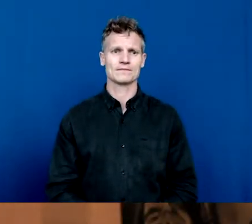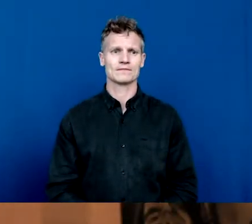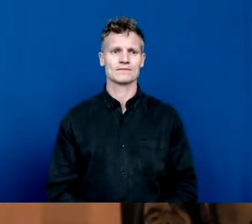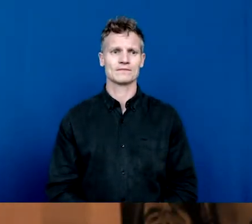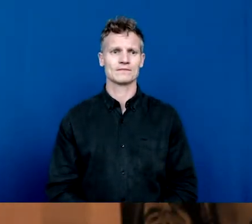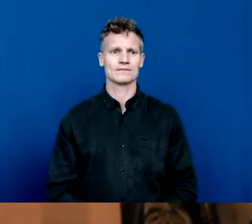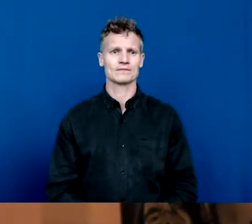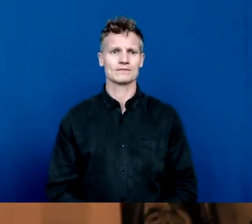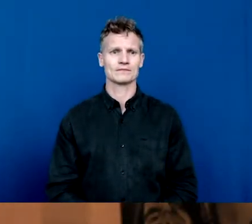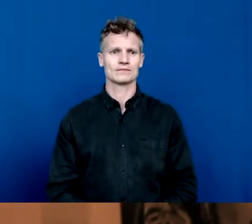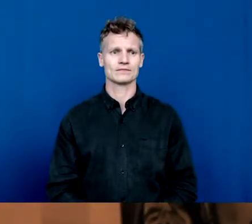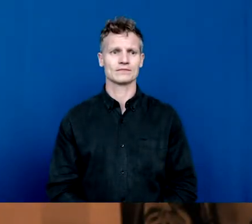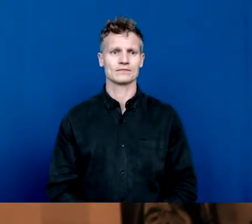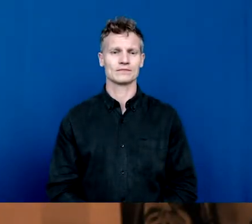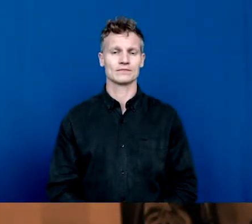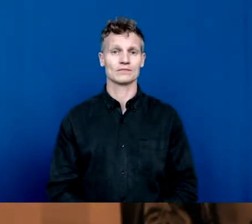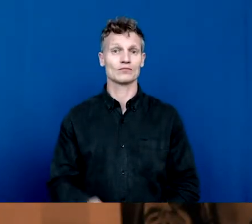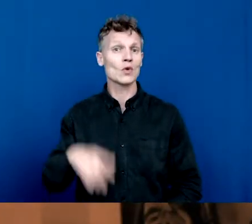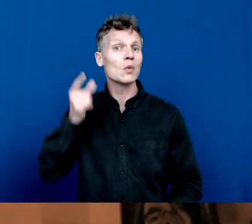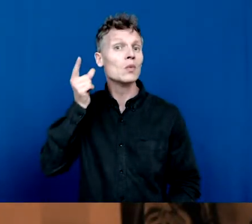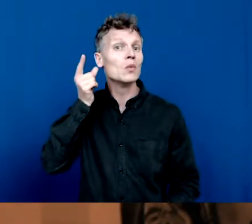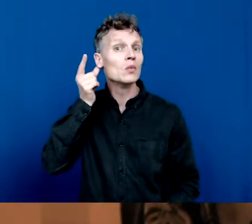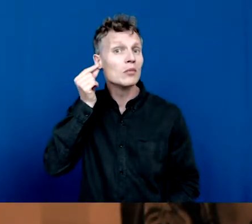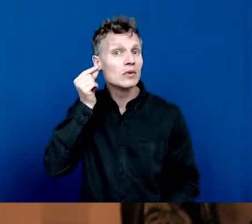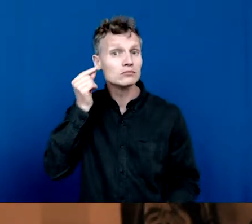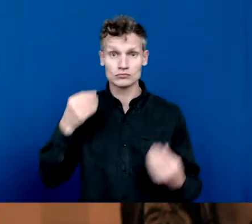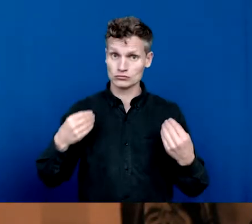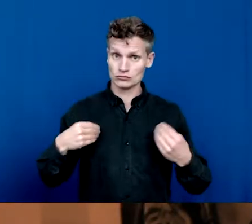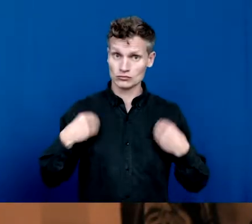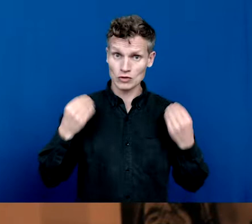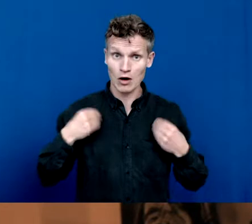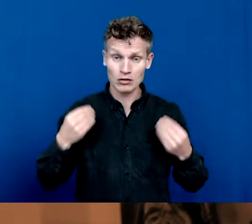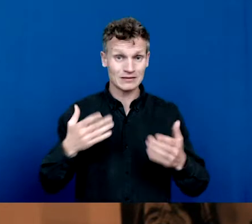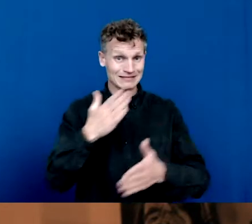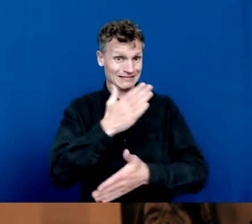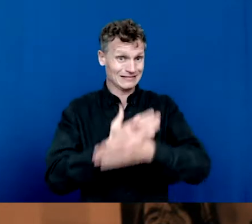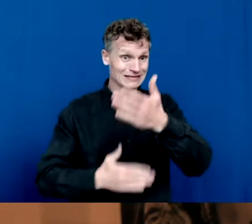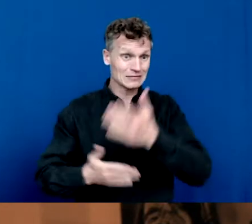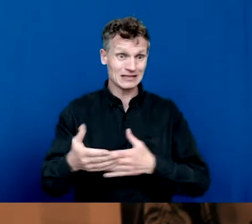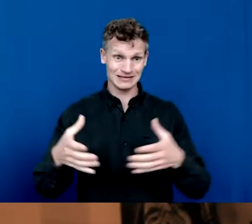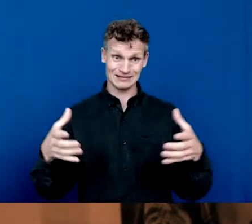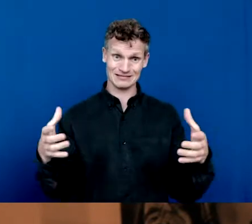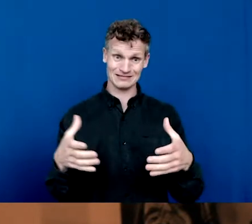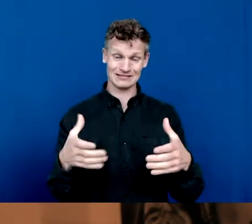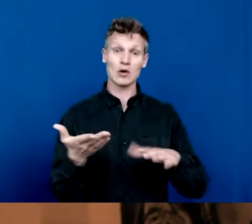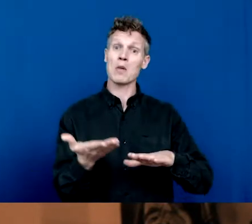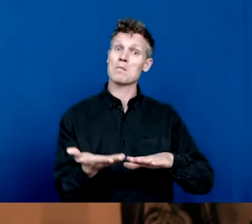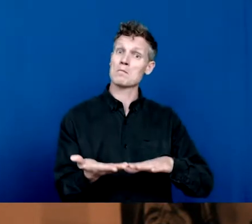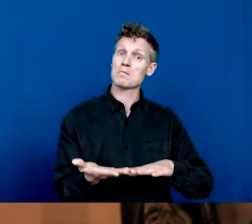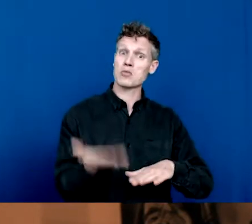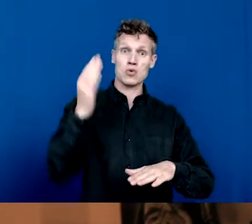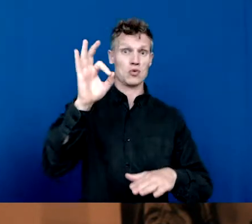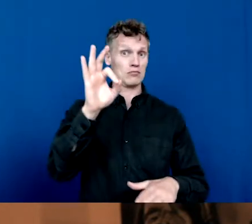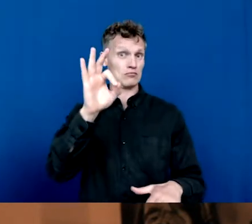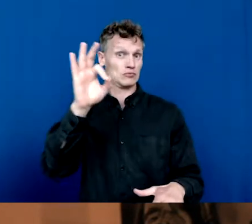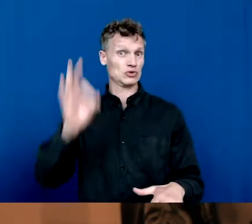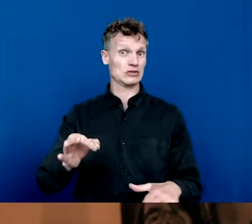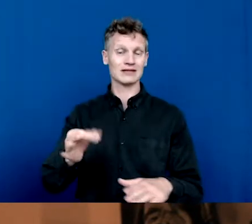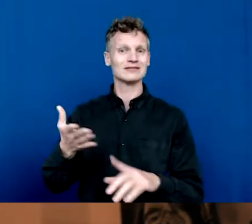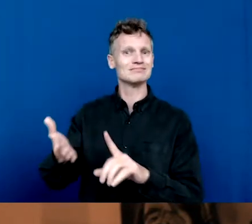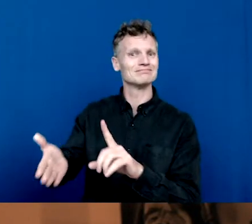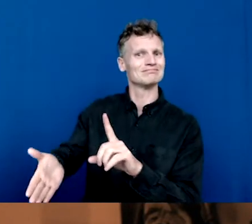Les femmes et les jeunes en situation de handicap sont plus susceptibles d'être confrontées à la violence basée sur le